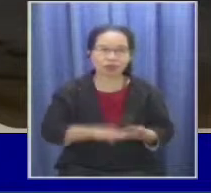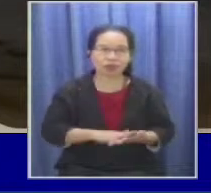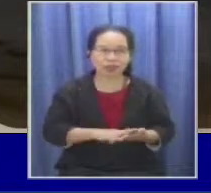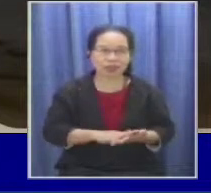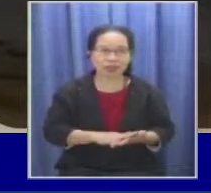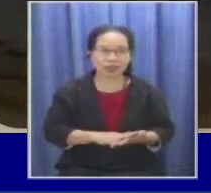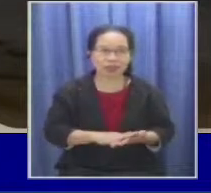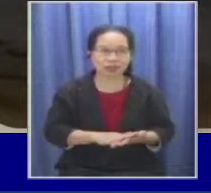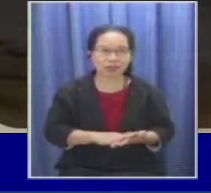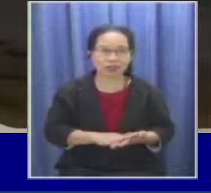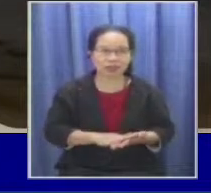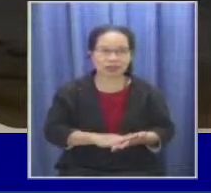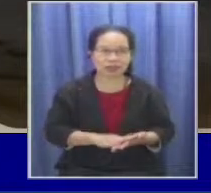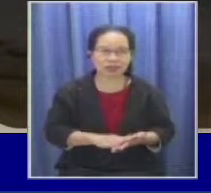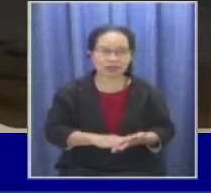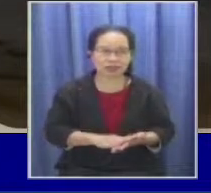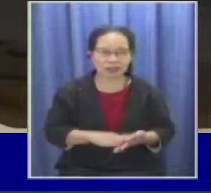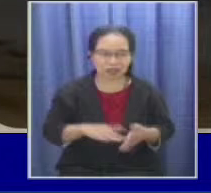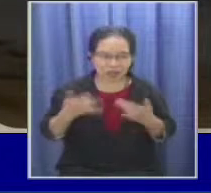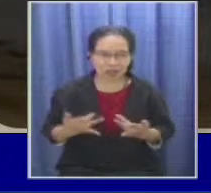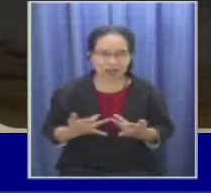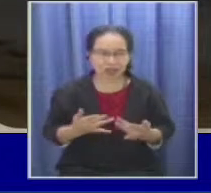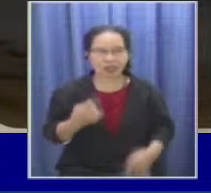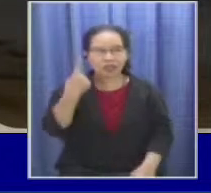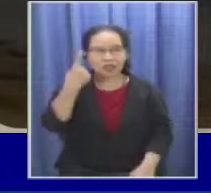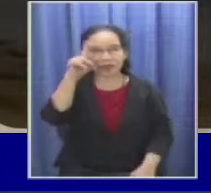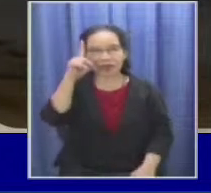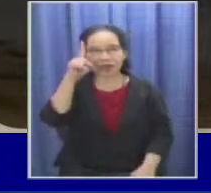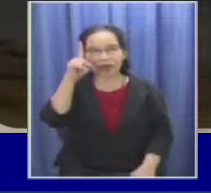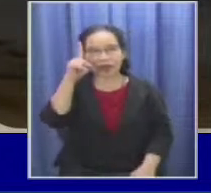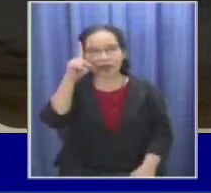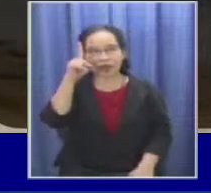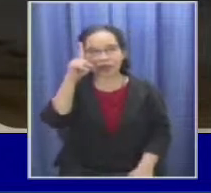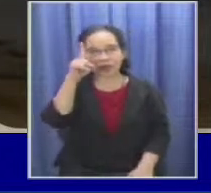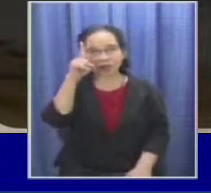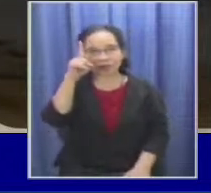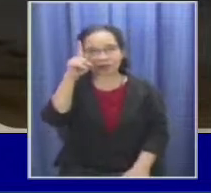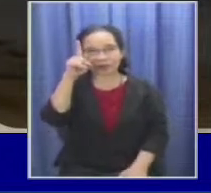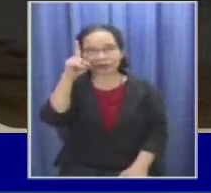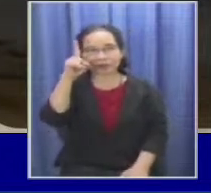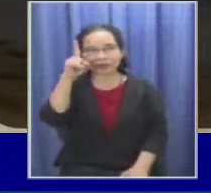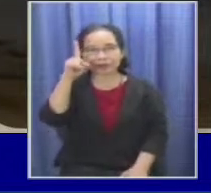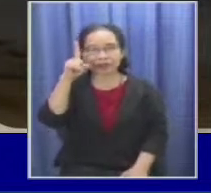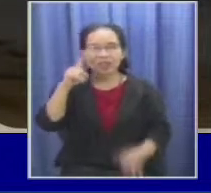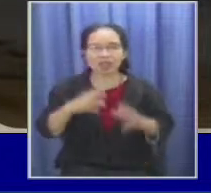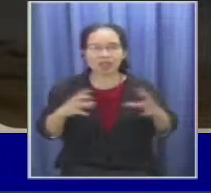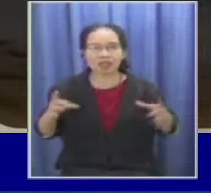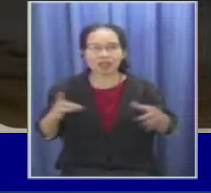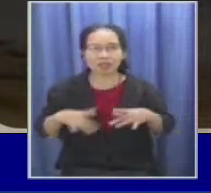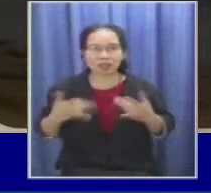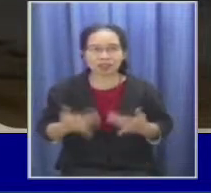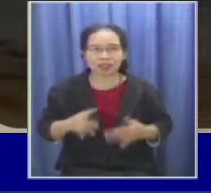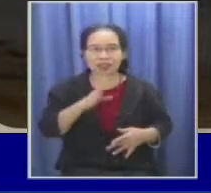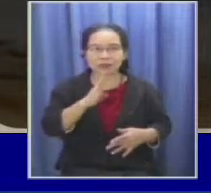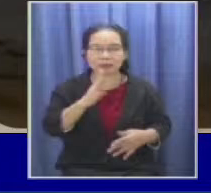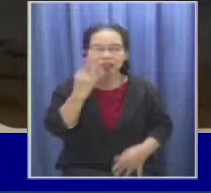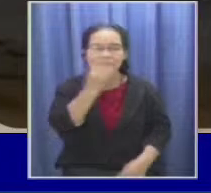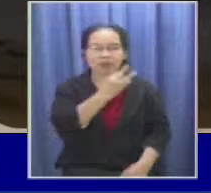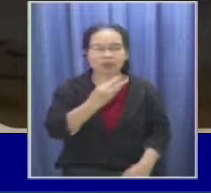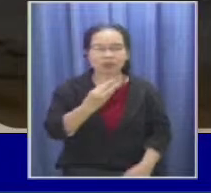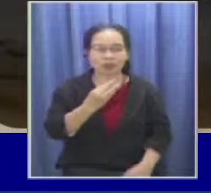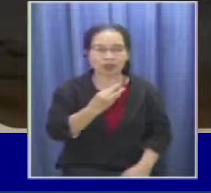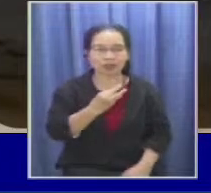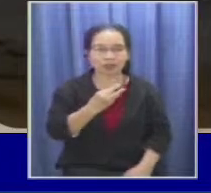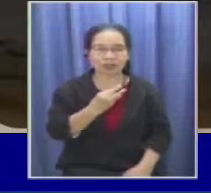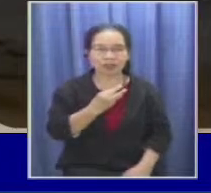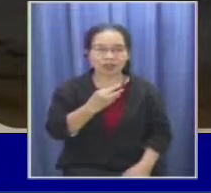ene padie na woni pa bone free ene bone a waboabo ano wona kuma